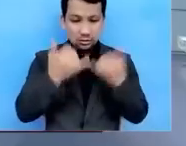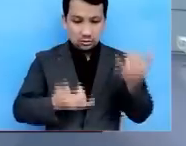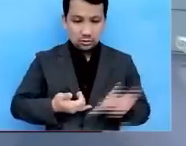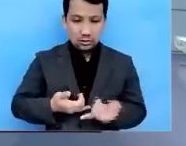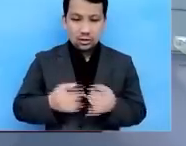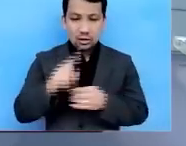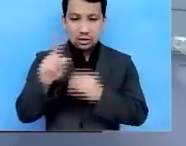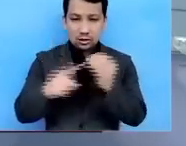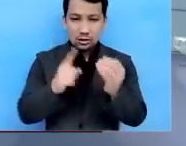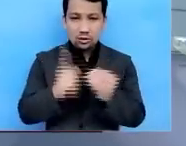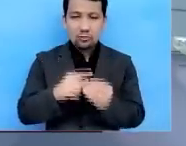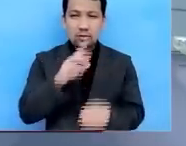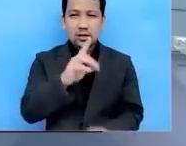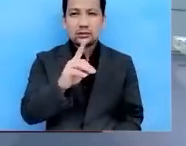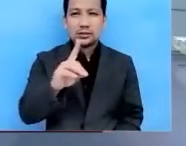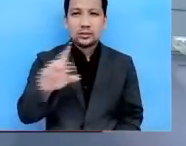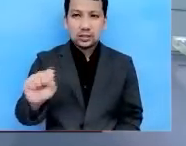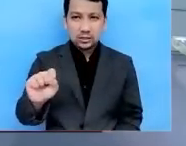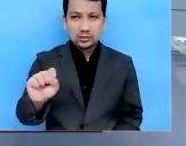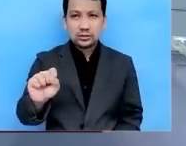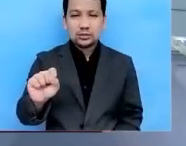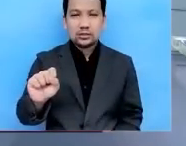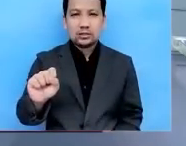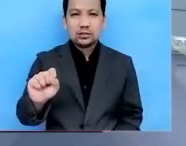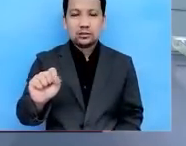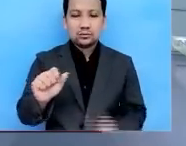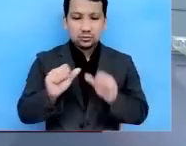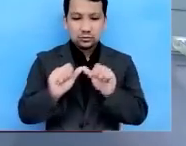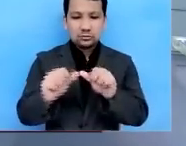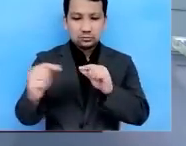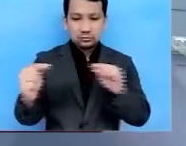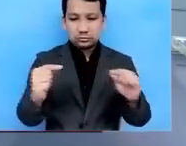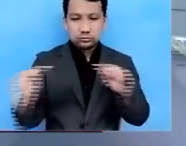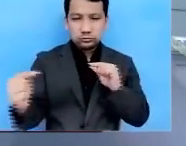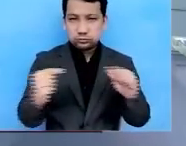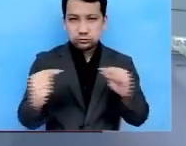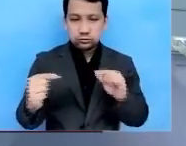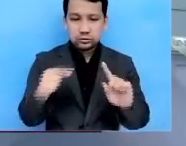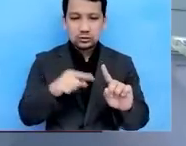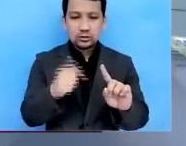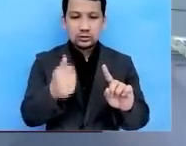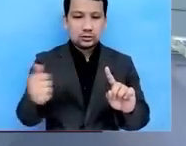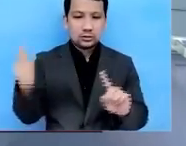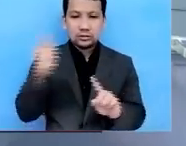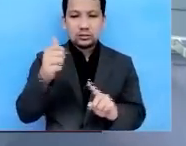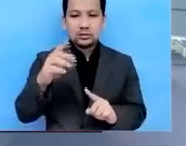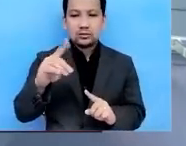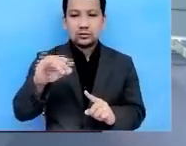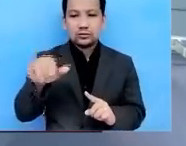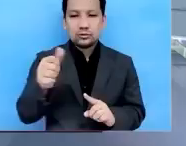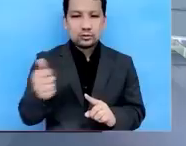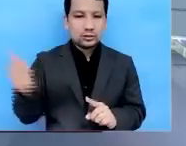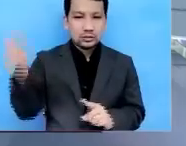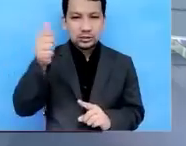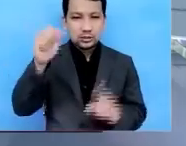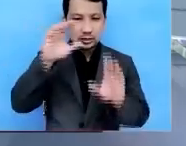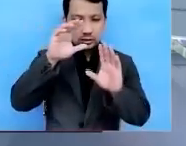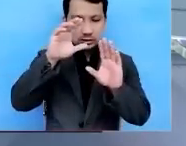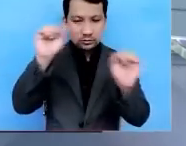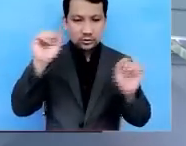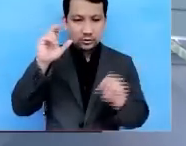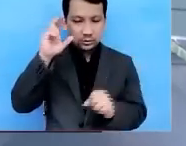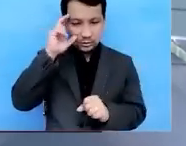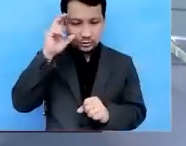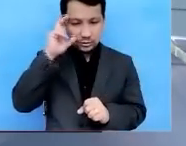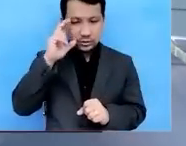ng Davao Death Squad. Nagpatuloy ang bangayaan na yan hanggang si Dilima ay maging Justice Secretary noong panahon ni Pangulong Aquino at